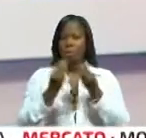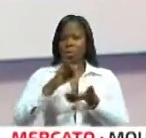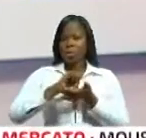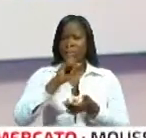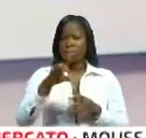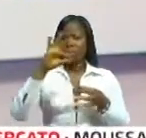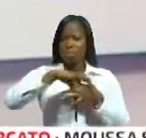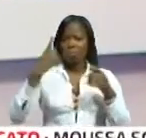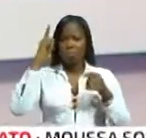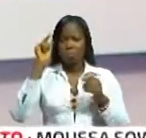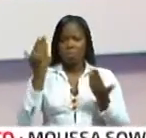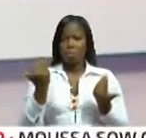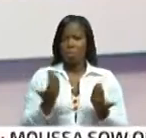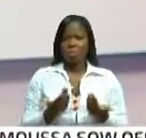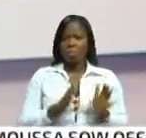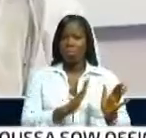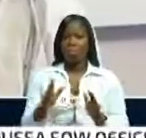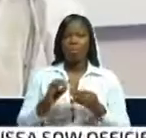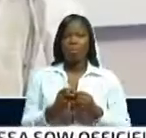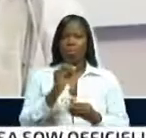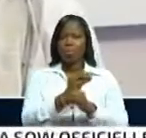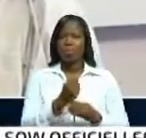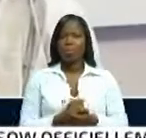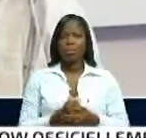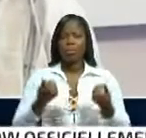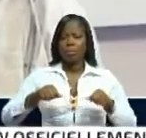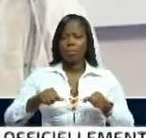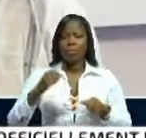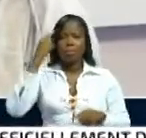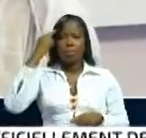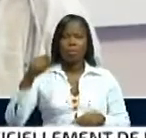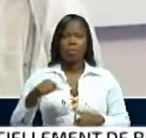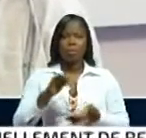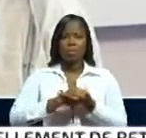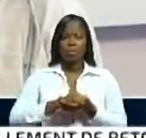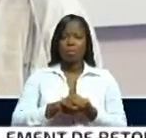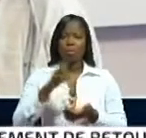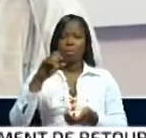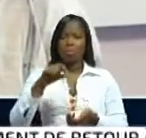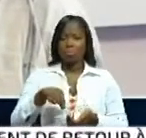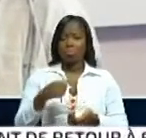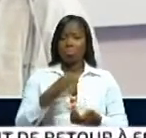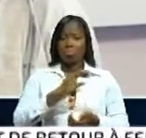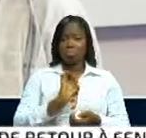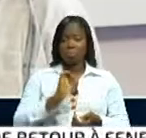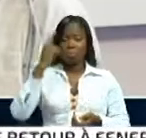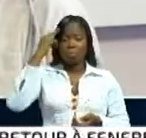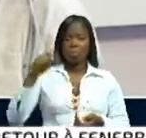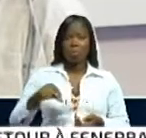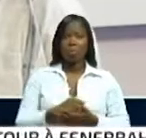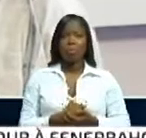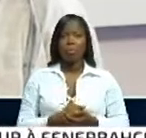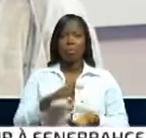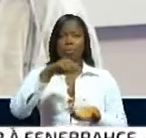préparer le plus beau quand moi je reste convaincu que le sait que je concept tard au dakar le départ